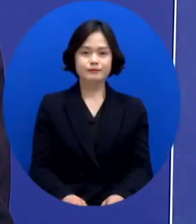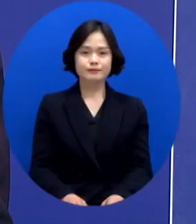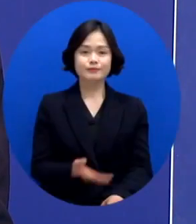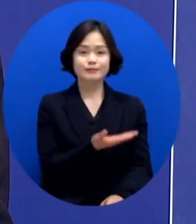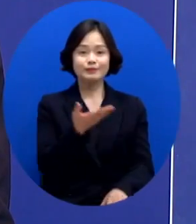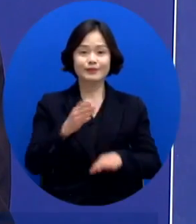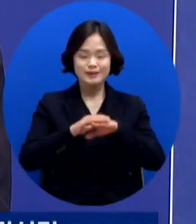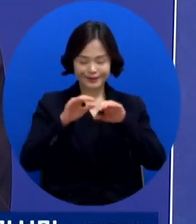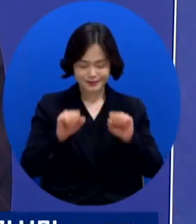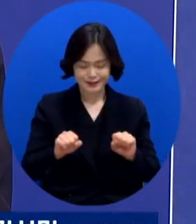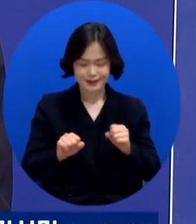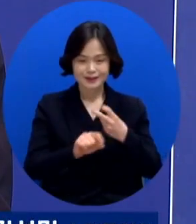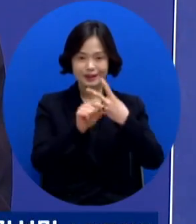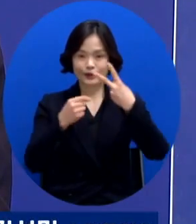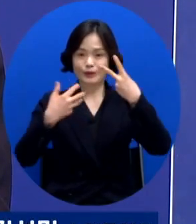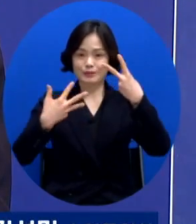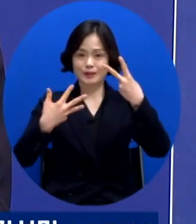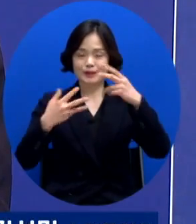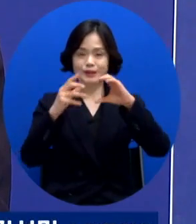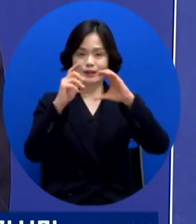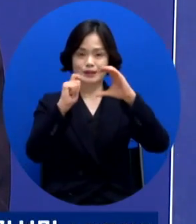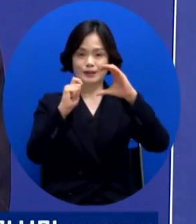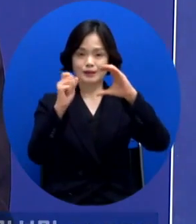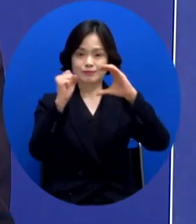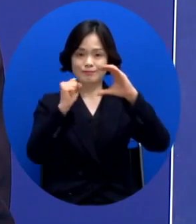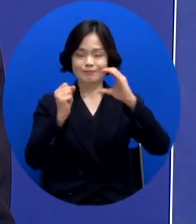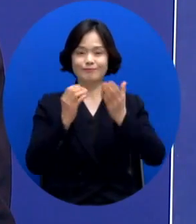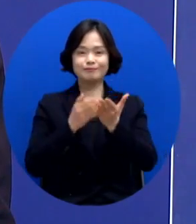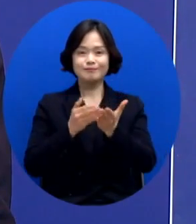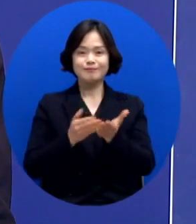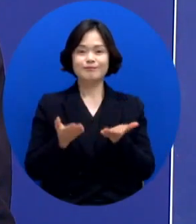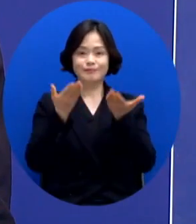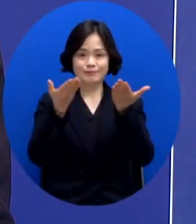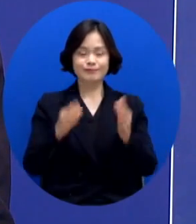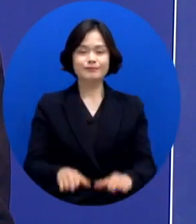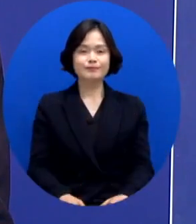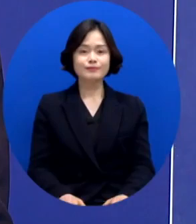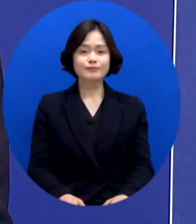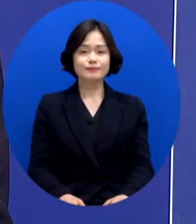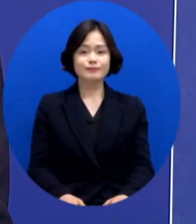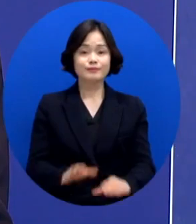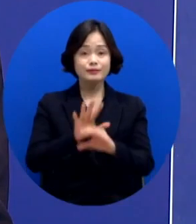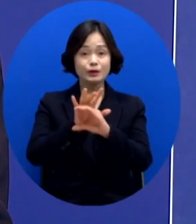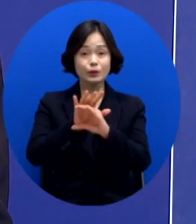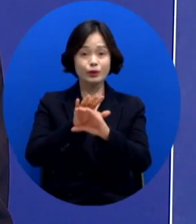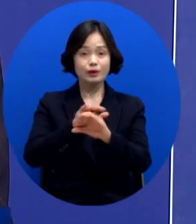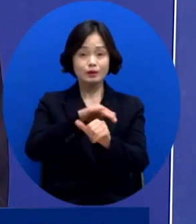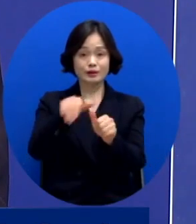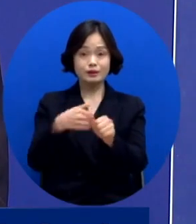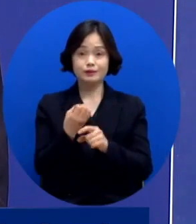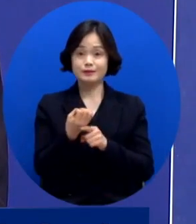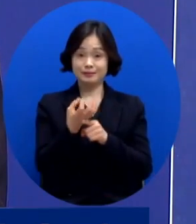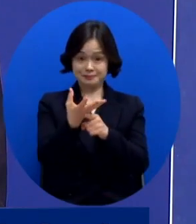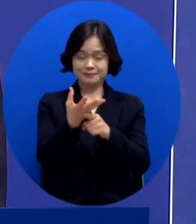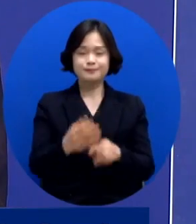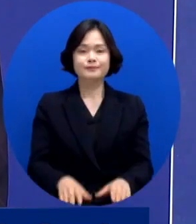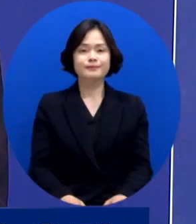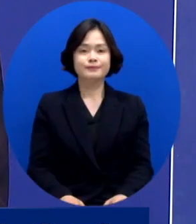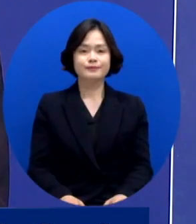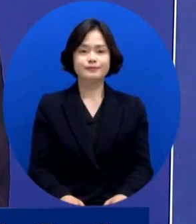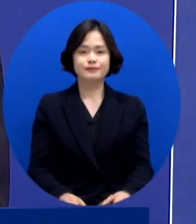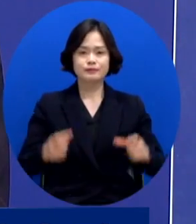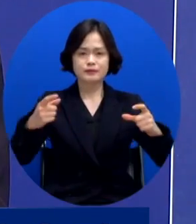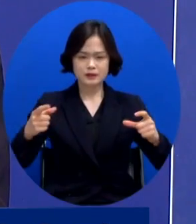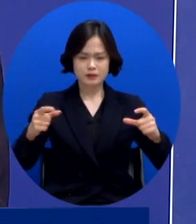시청자 여러분 안녕하십니까. 2월 8일 CTS 뉴스입니다. 먼저 코로나19 관련 소식 전해드리겠습니다. 산발적인 지역